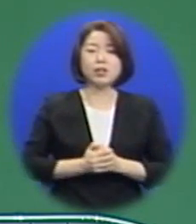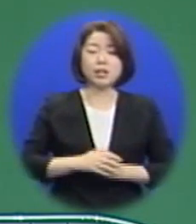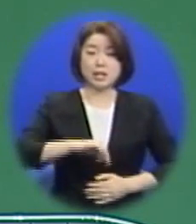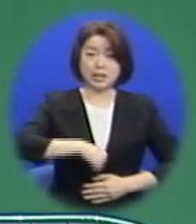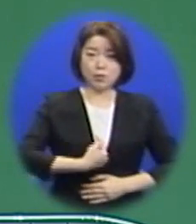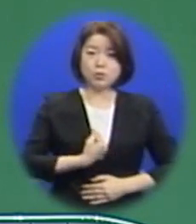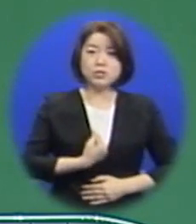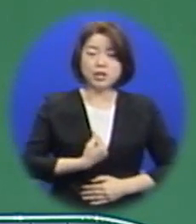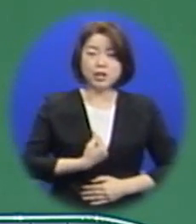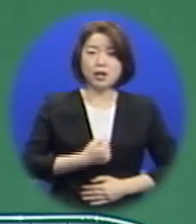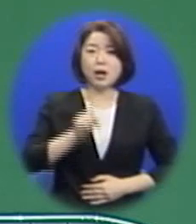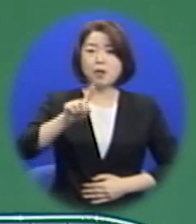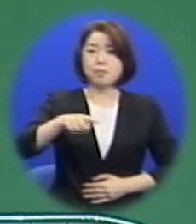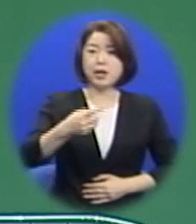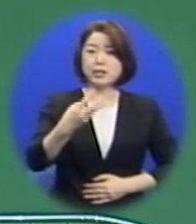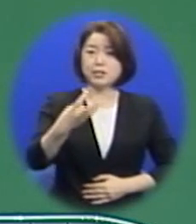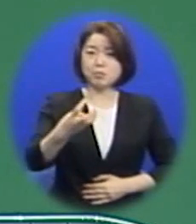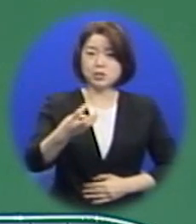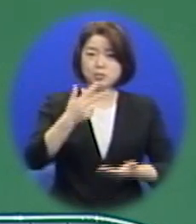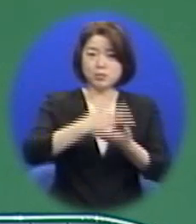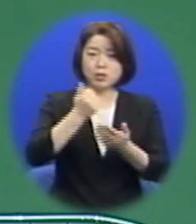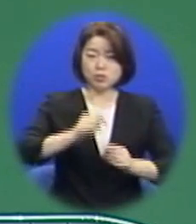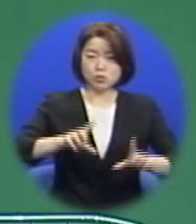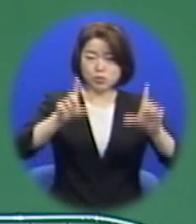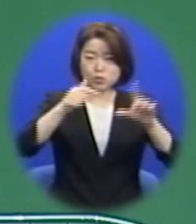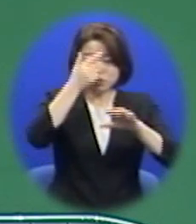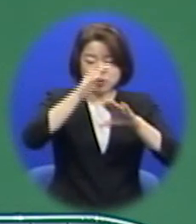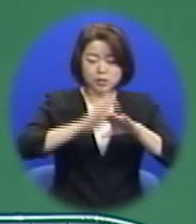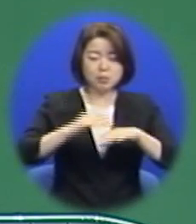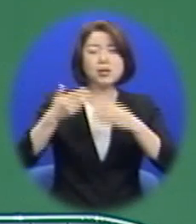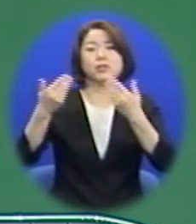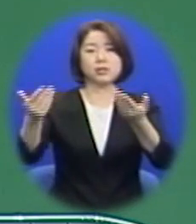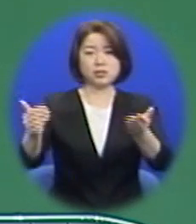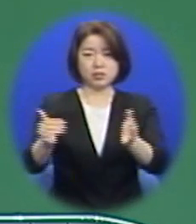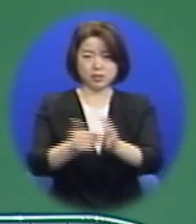혼자서 130번의 주일 예배를 드렸었느라